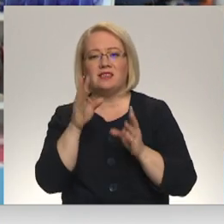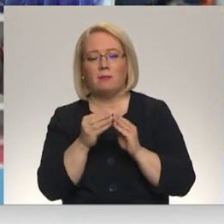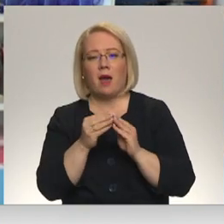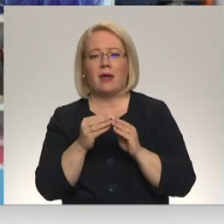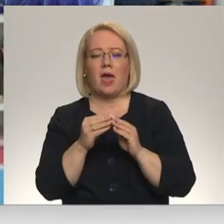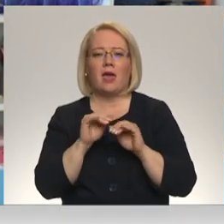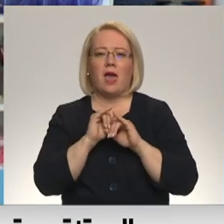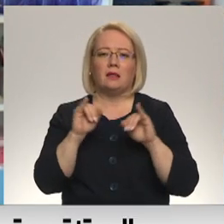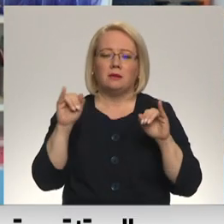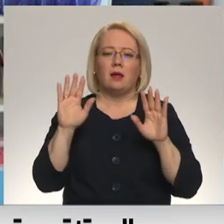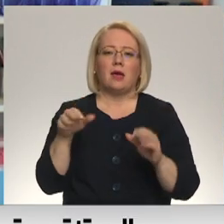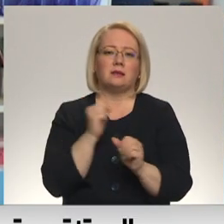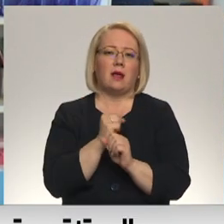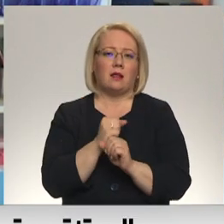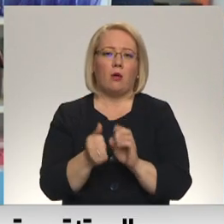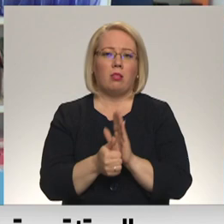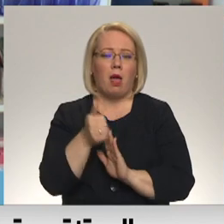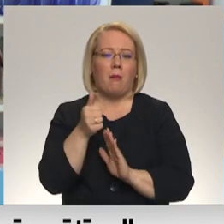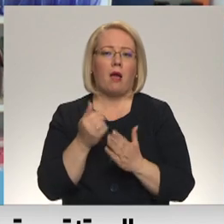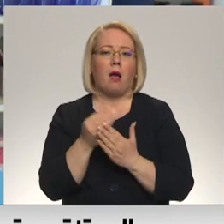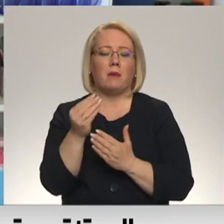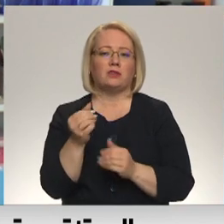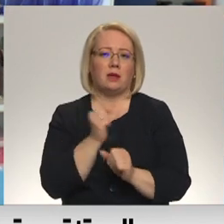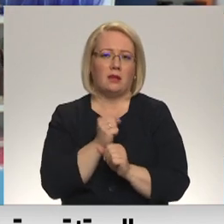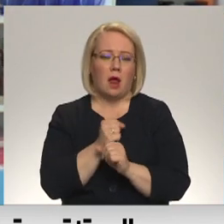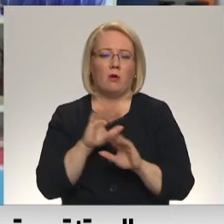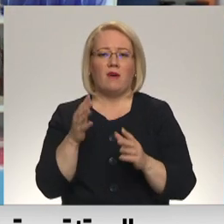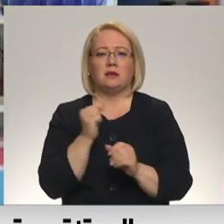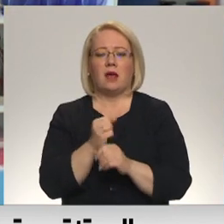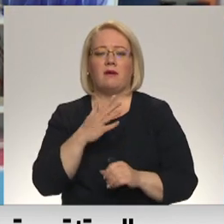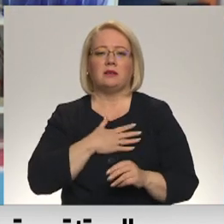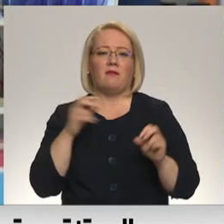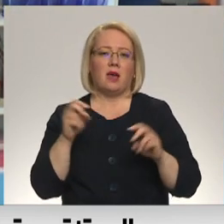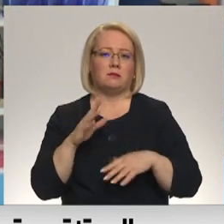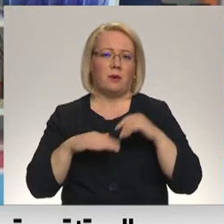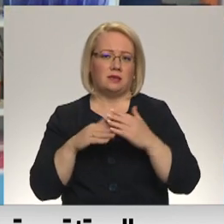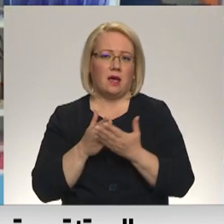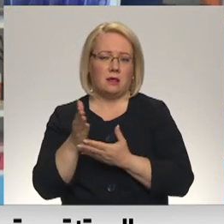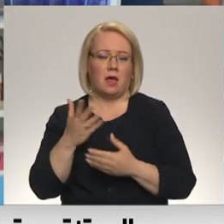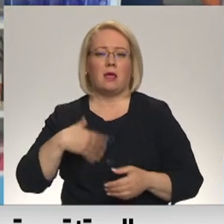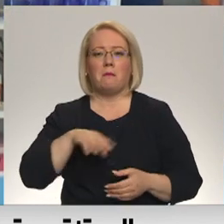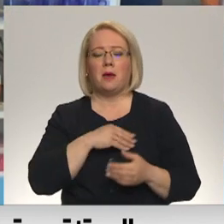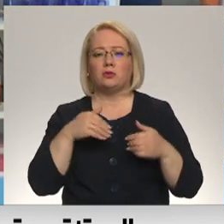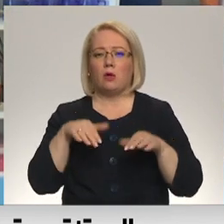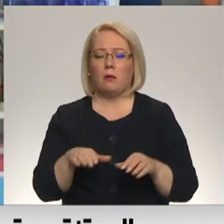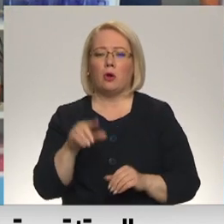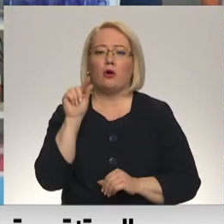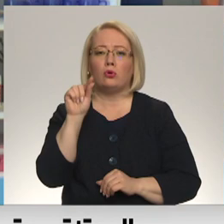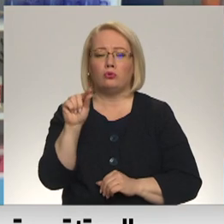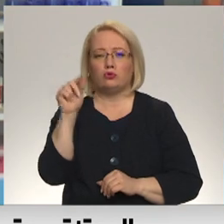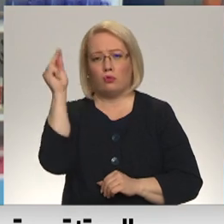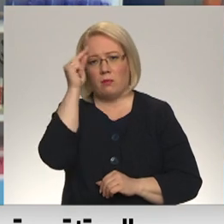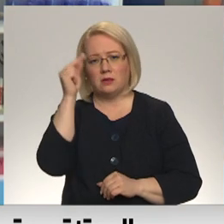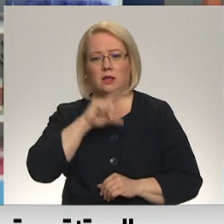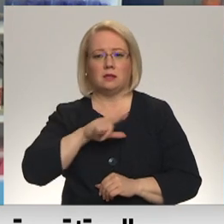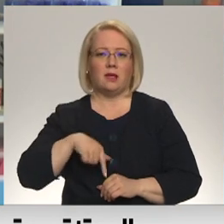attīstībai, lai varētu strādāt labāk apmaksātu darbu vai strādāt savā specialitātē, mēs nolēmām kaut nedaudz pamācīties